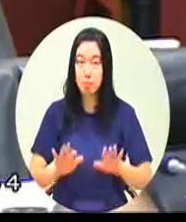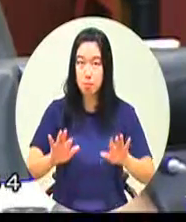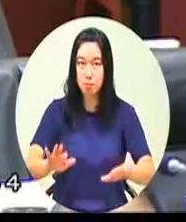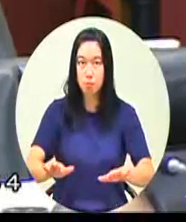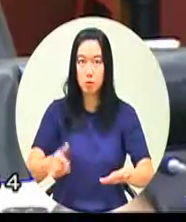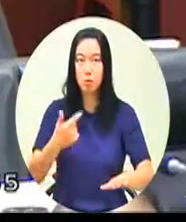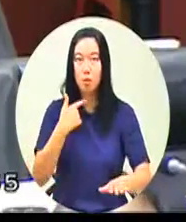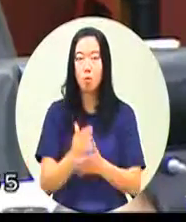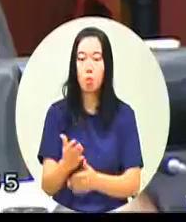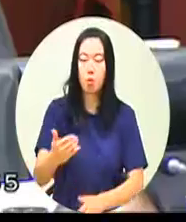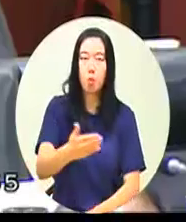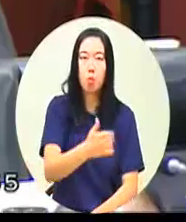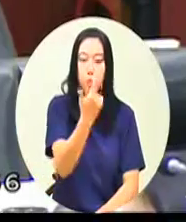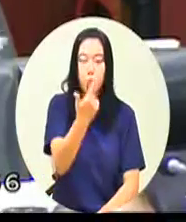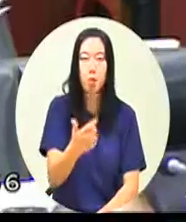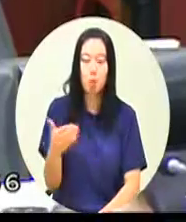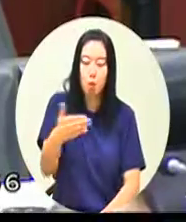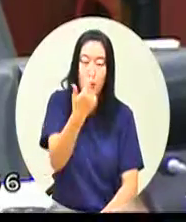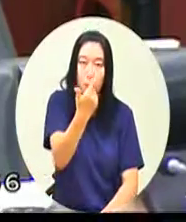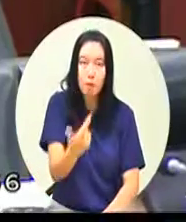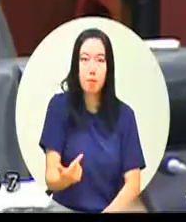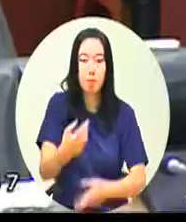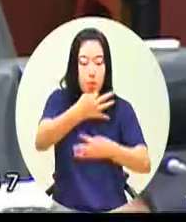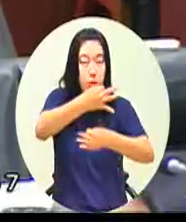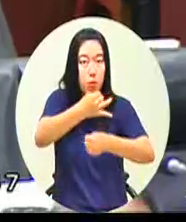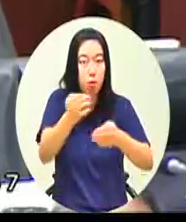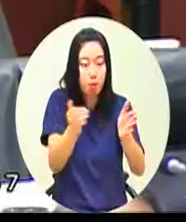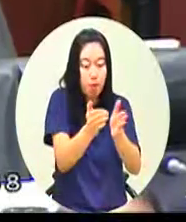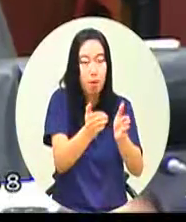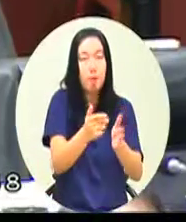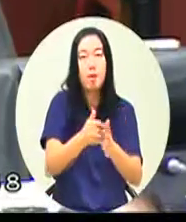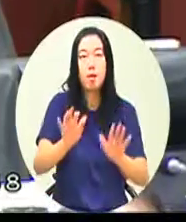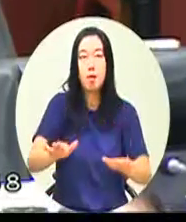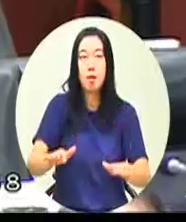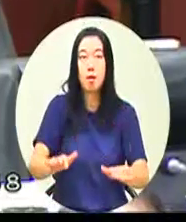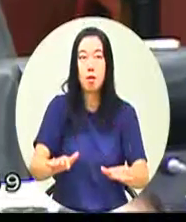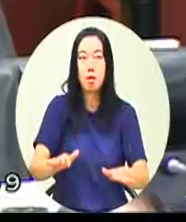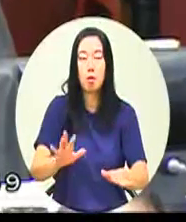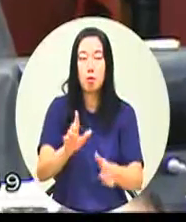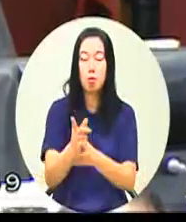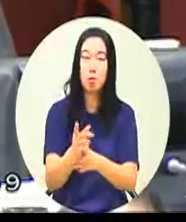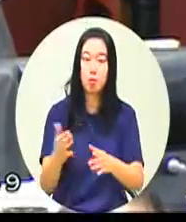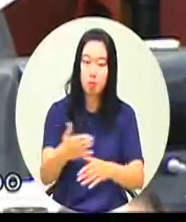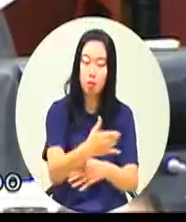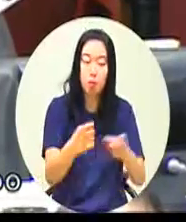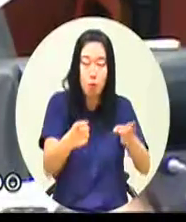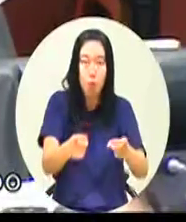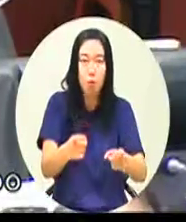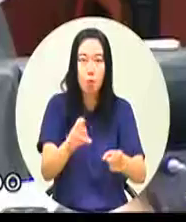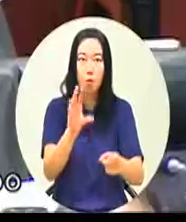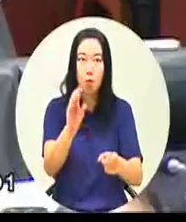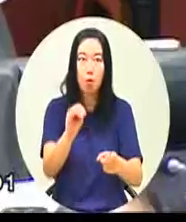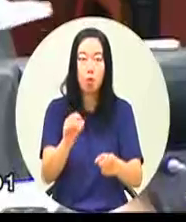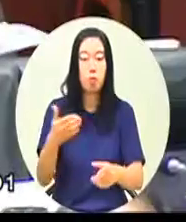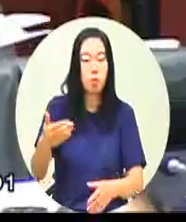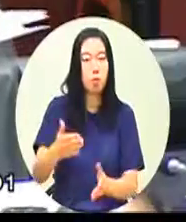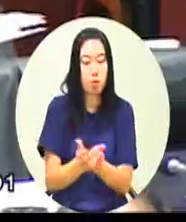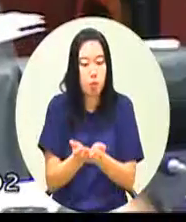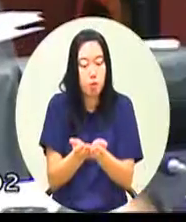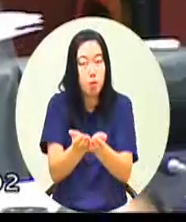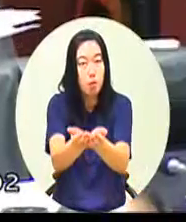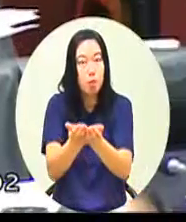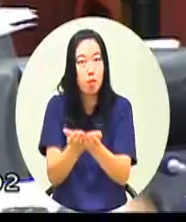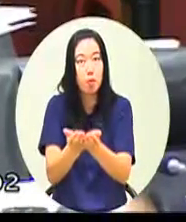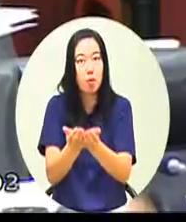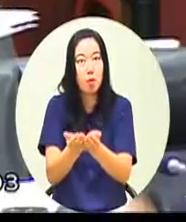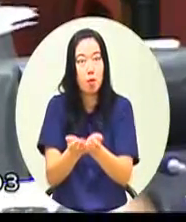期搁搞啊，吼，鳗鱼季啦，鳗鱼季到了，那目前汕尾渔港有没有办法让渔船这边来做进出？